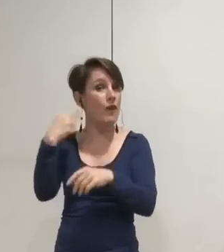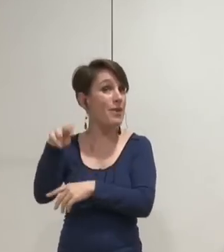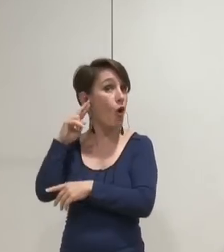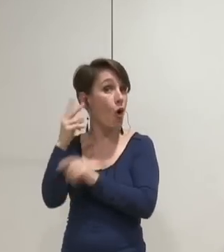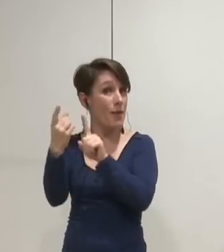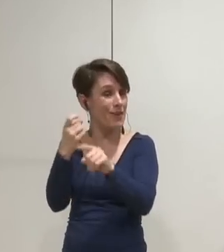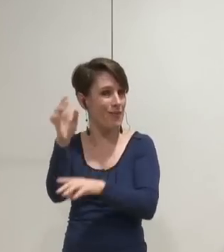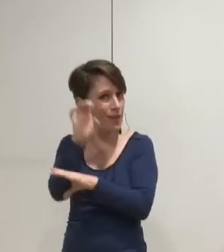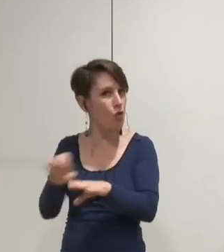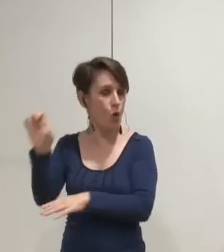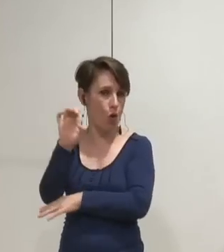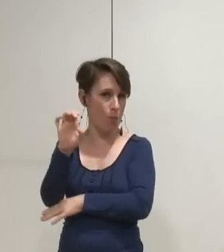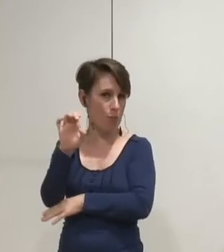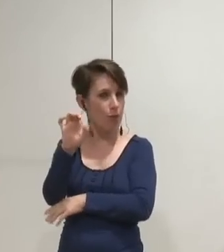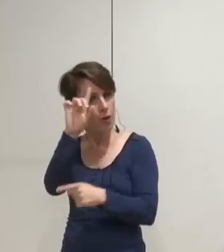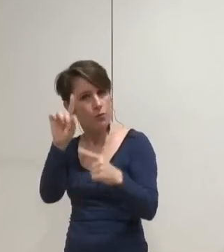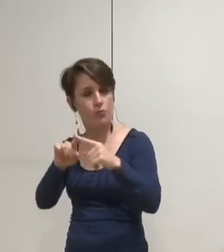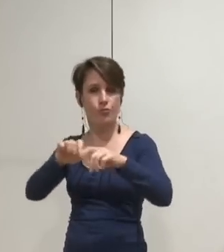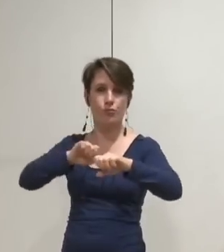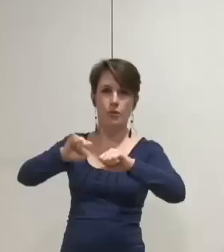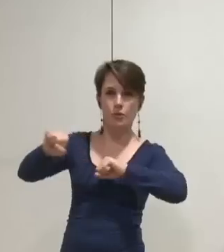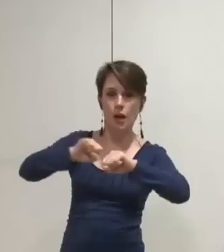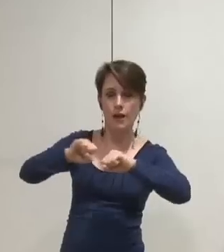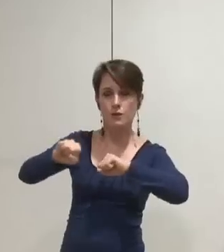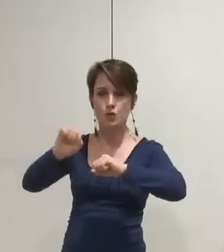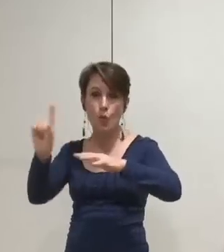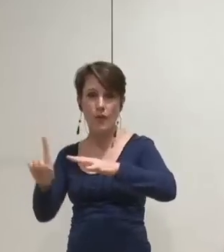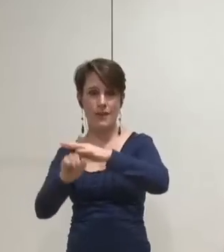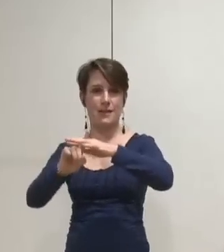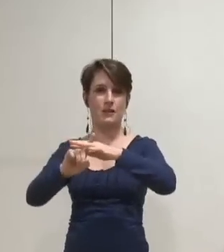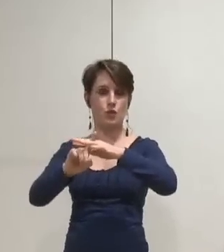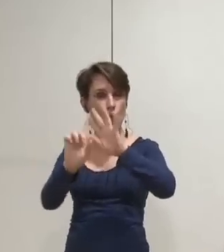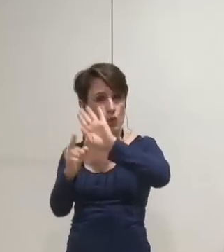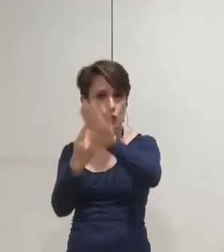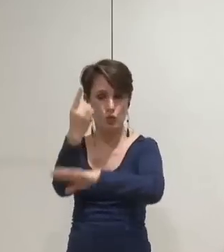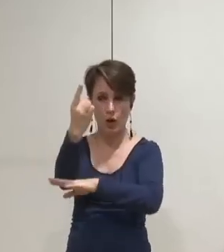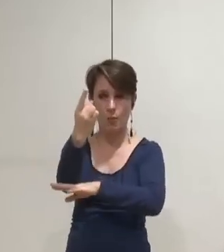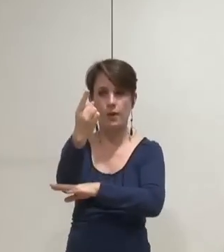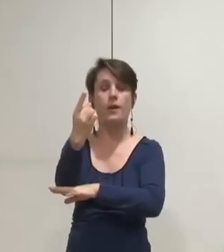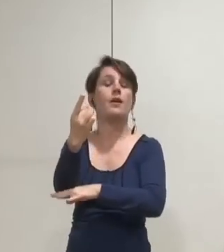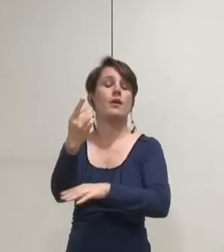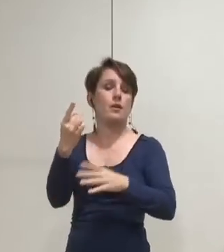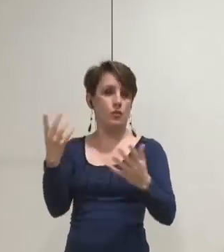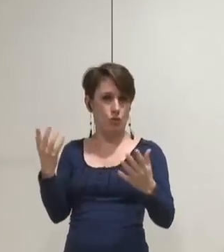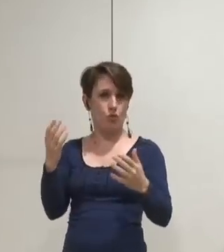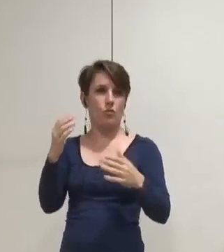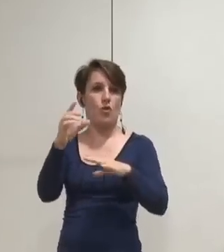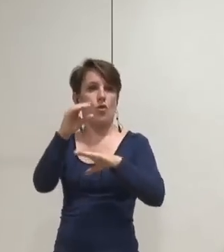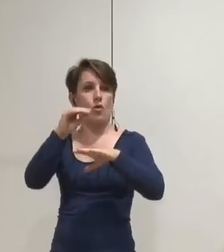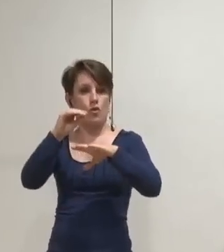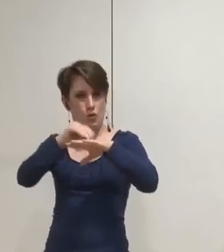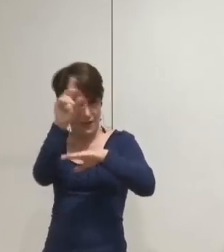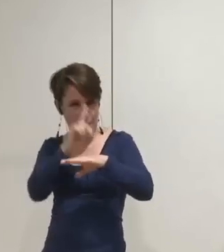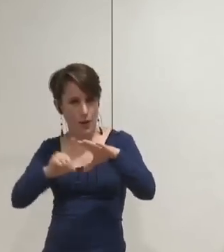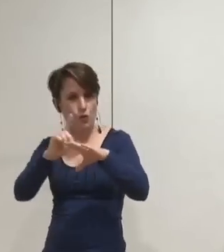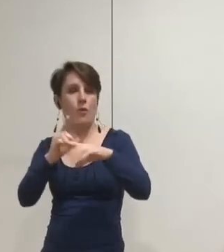s'investissement dans une démarche active et durable d'insertion dans l'agglomération a été mise en place par le CCAS pétropole le Conseil départemental les associations